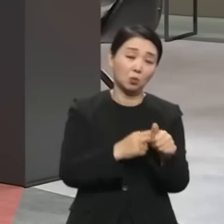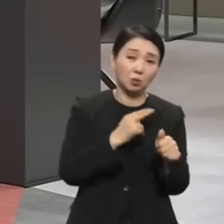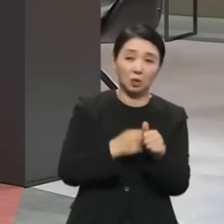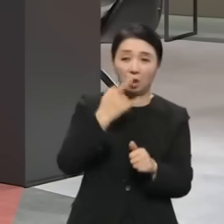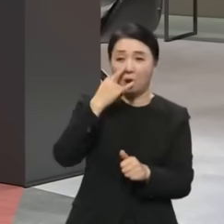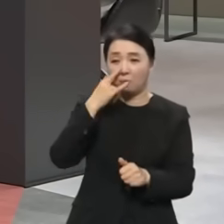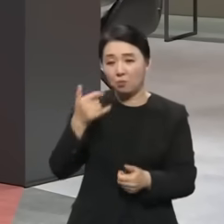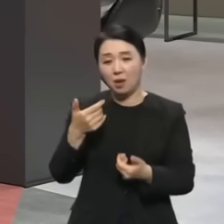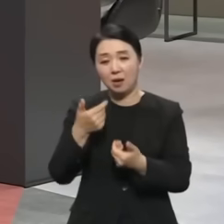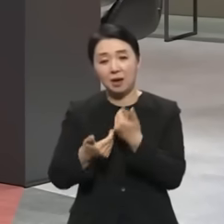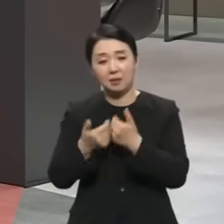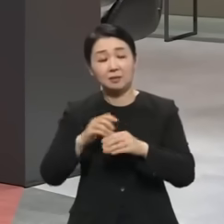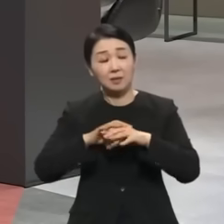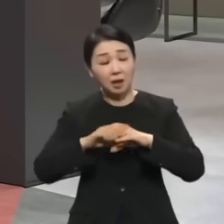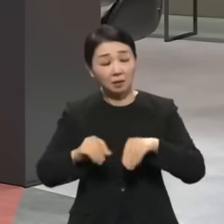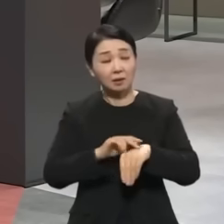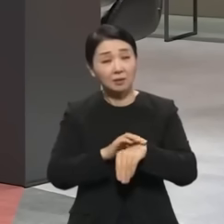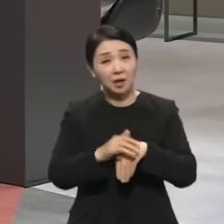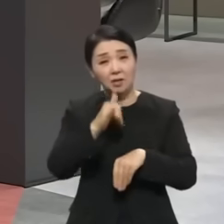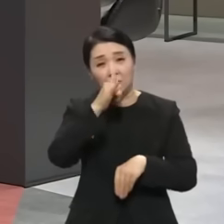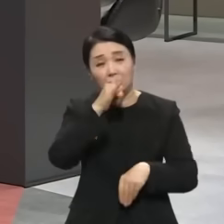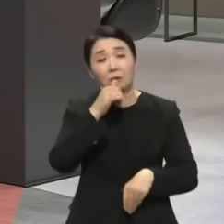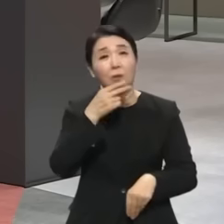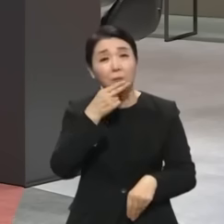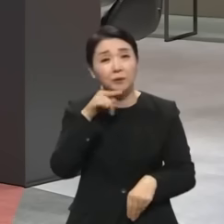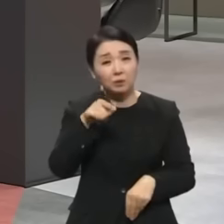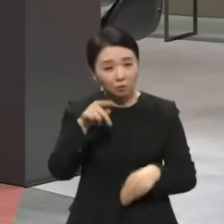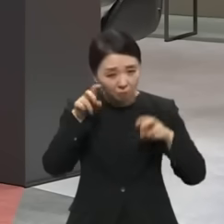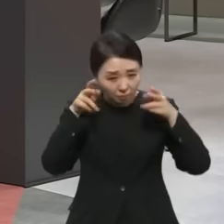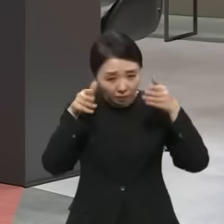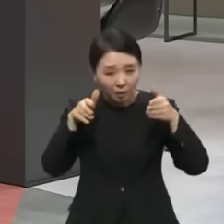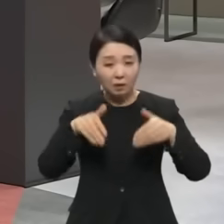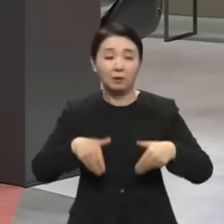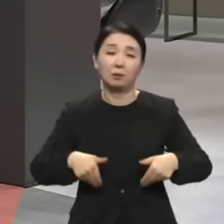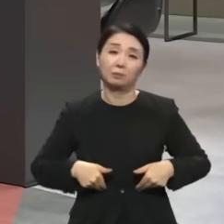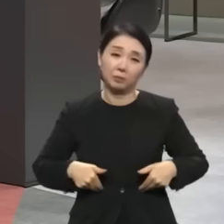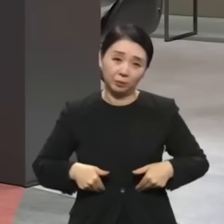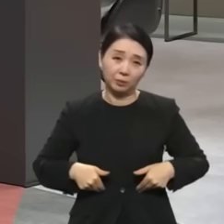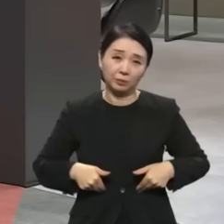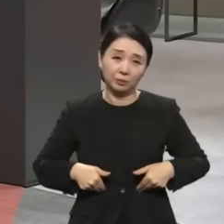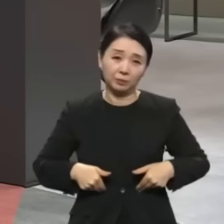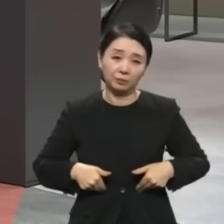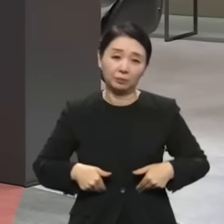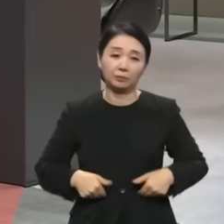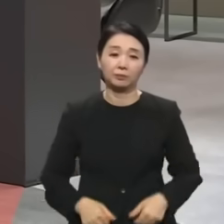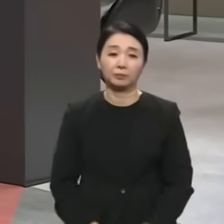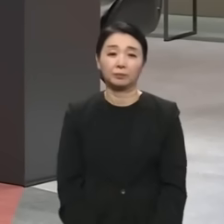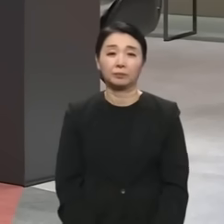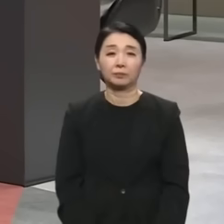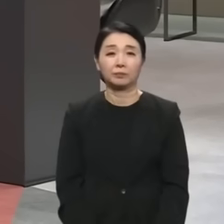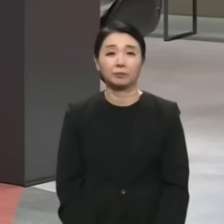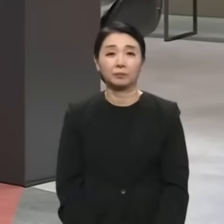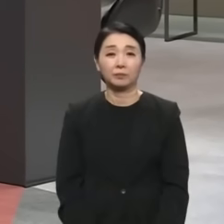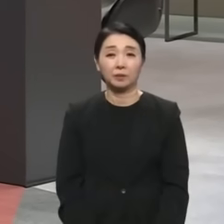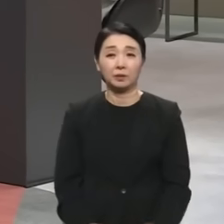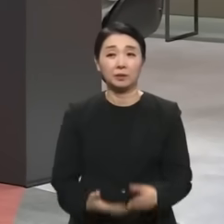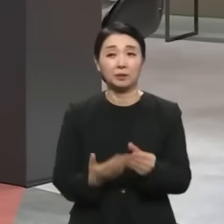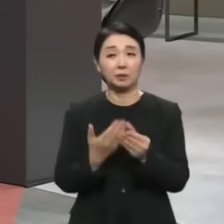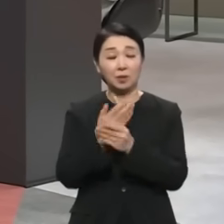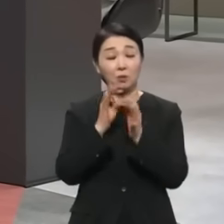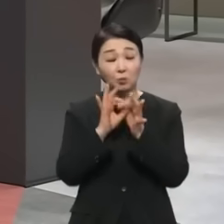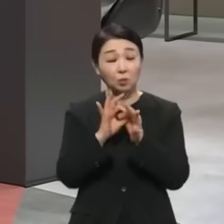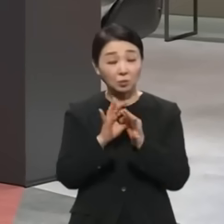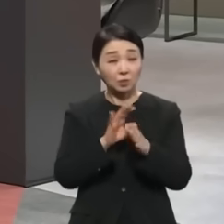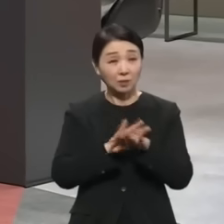사이에 갈등을 잘 해결하고 중재할 수 있느냐 이런 부분에 우리가 좀 더 초점을 맞춰서 봐야 될 필요성 충분히 있을 것 같아요이 사건을